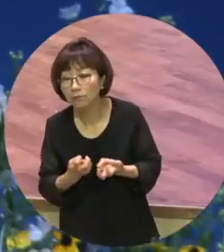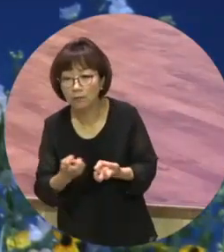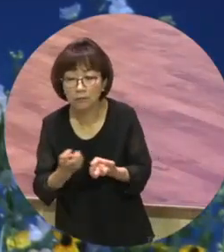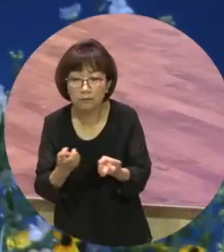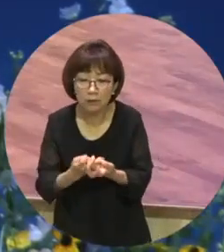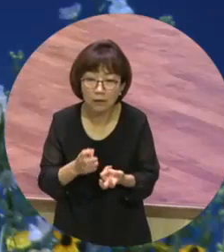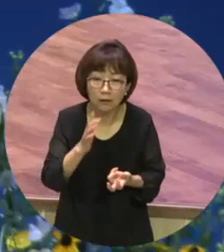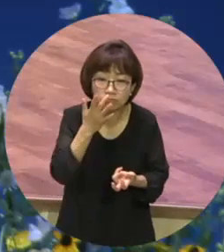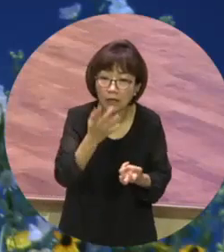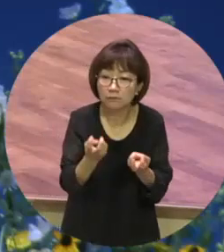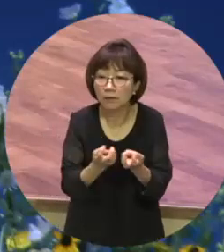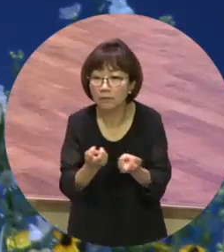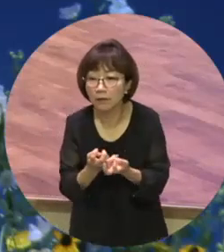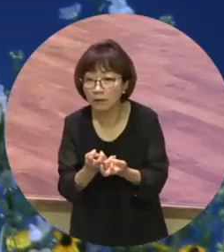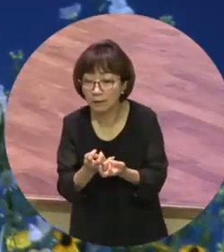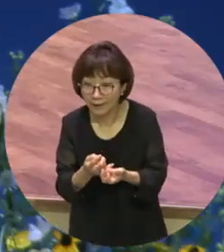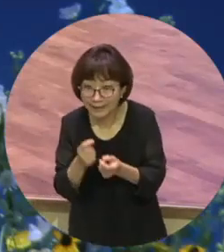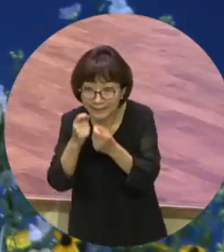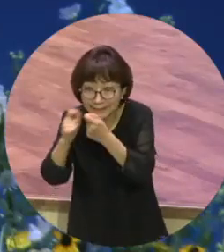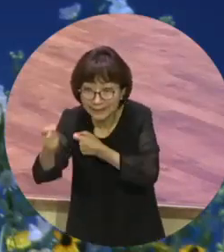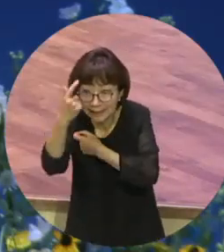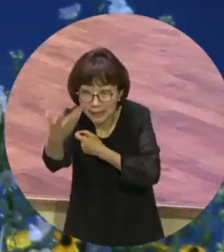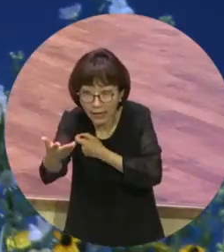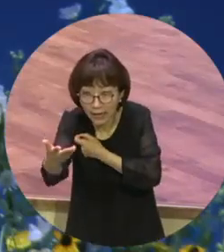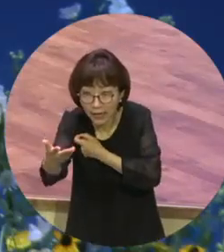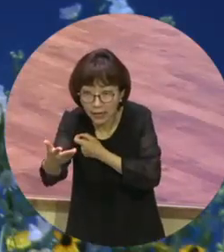거냐고요. 이 거짓말입니까?